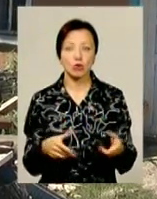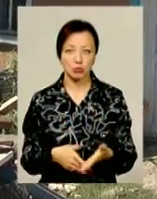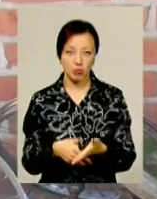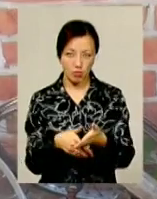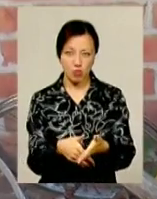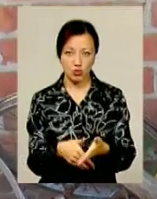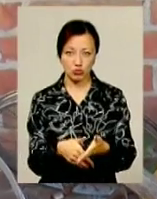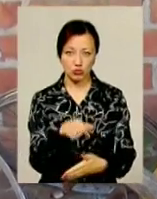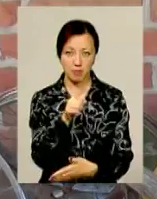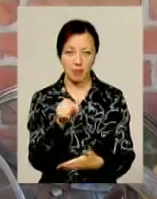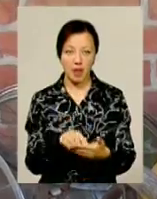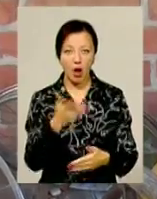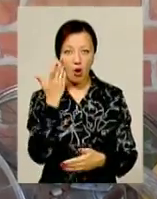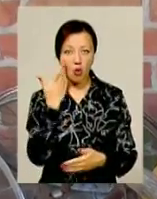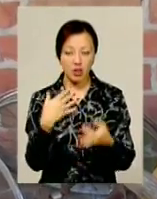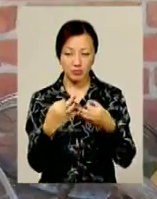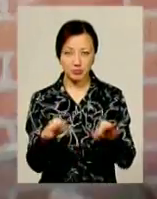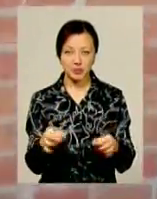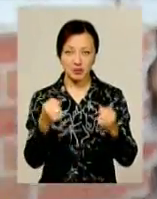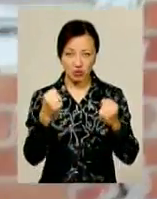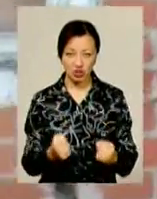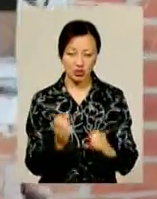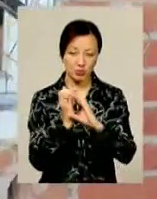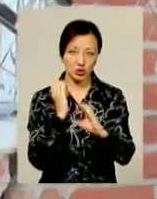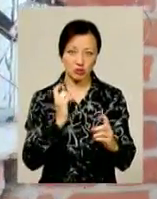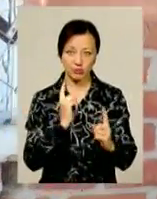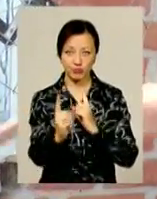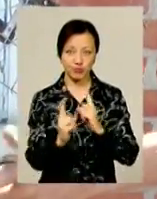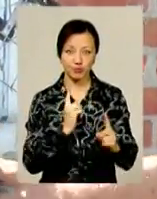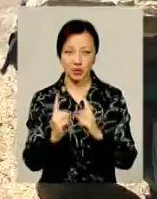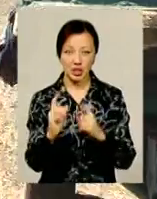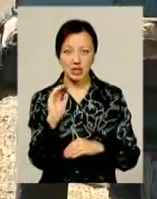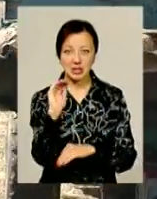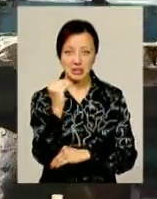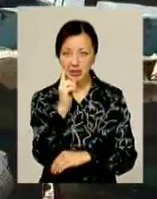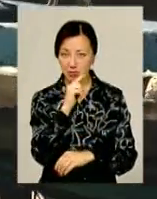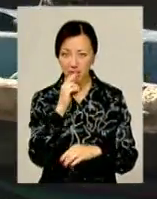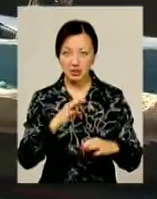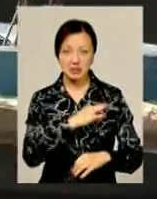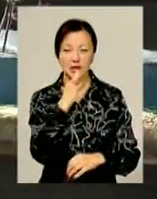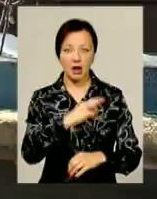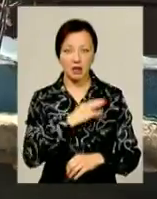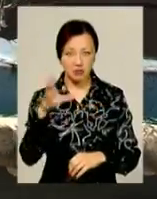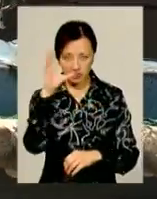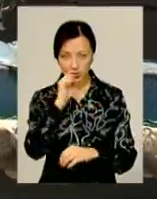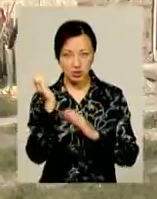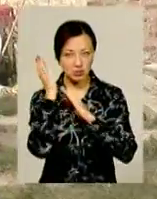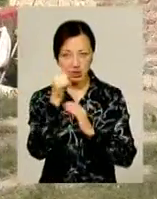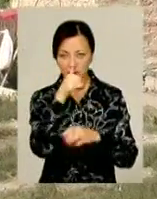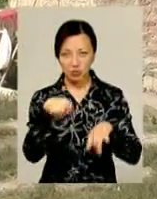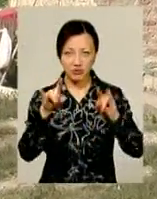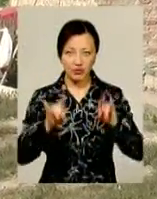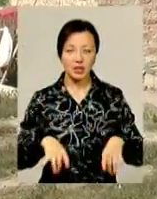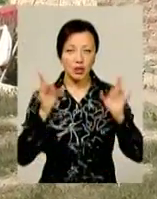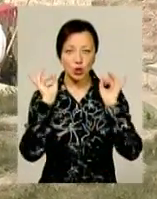допоможе? Коли вони пустили оці тяжеловози по дорозі, то дитина вон, маленька здригається, вночі спати не може, бо шибки